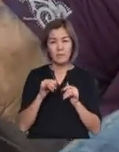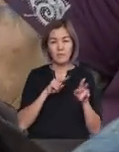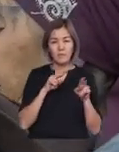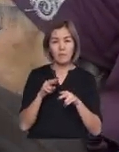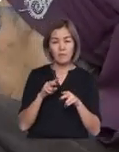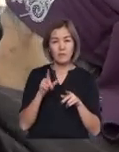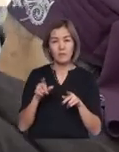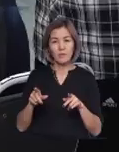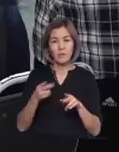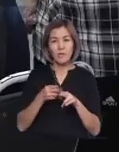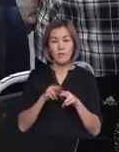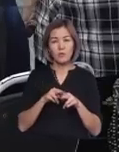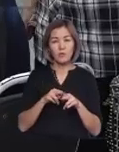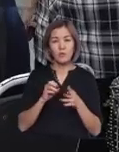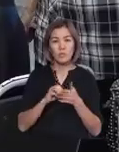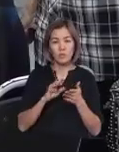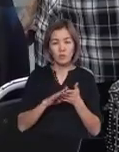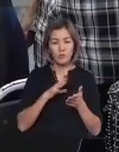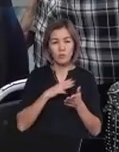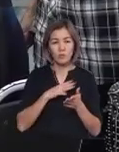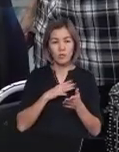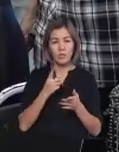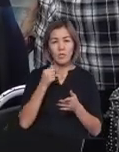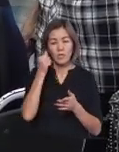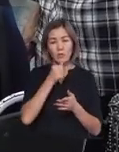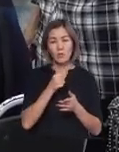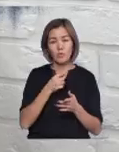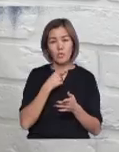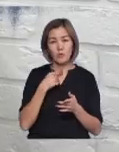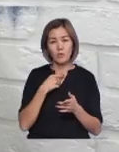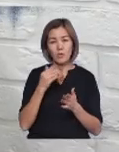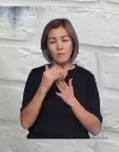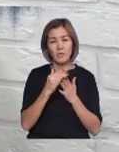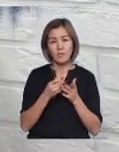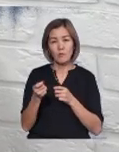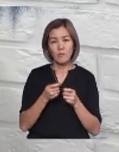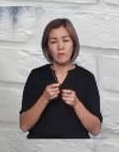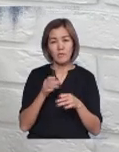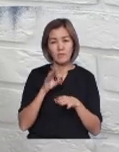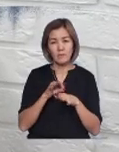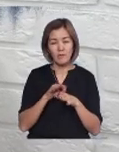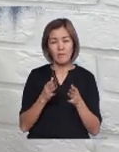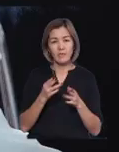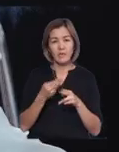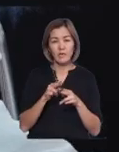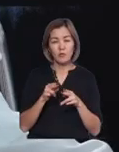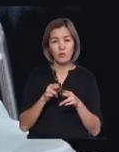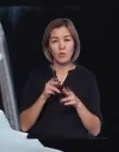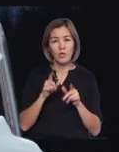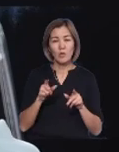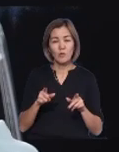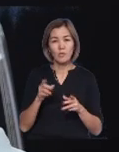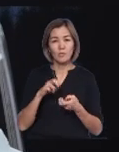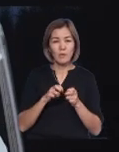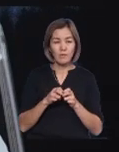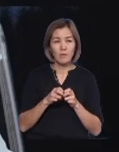наблюдение пациентов, которые стоят на учете. Кроме того, уже год в Талдыкургане действует программа управления заболеваниями, в рамках которой людей, имеющих